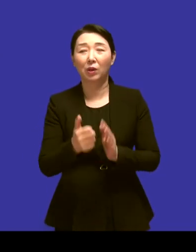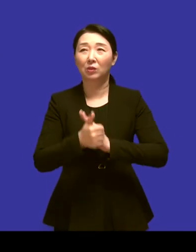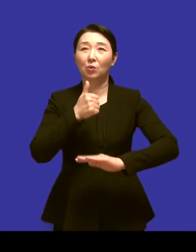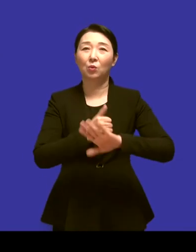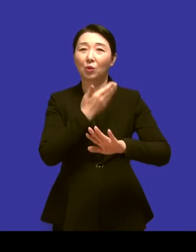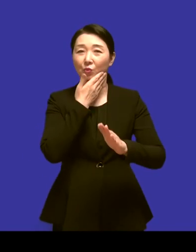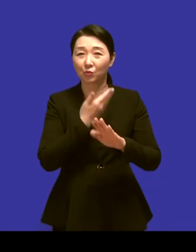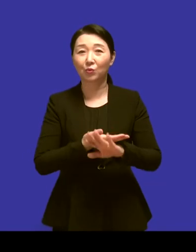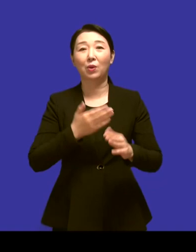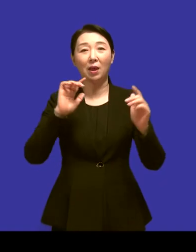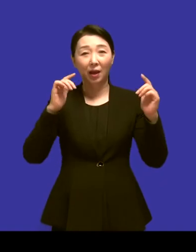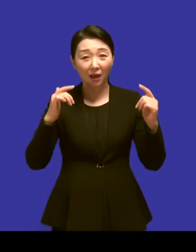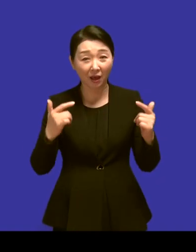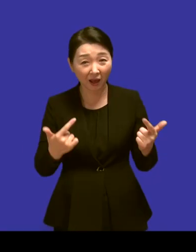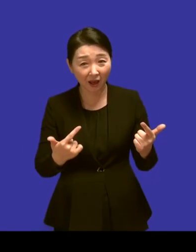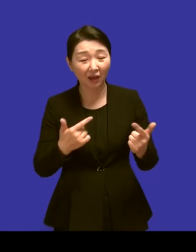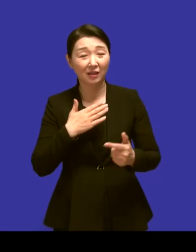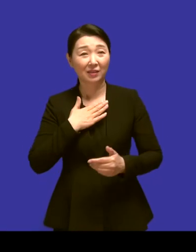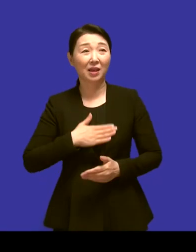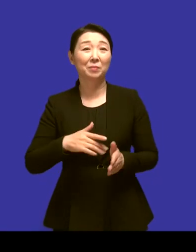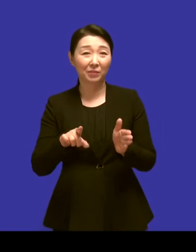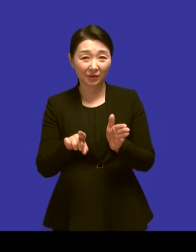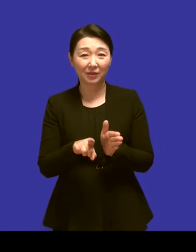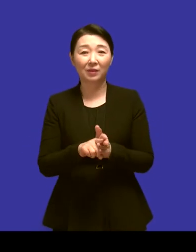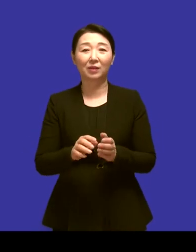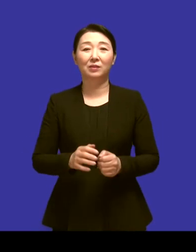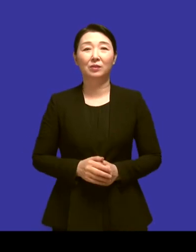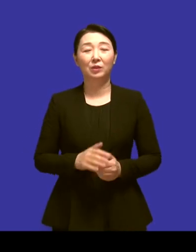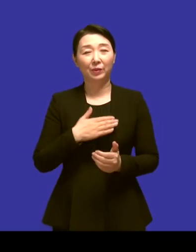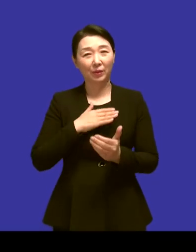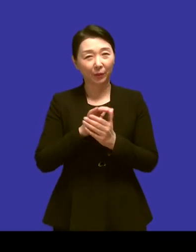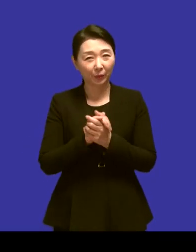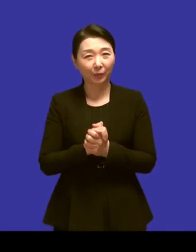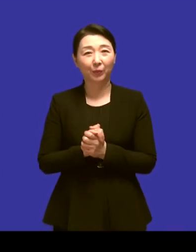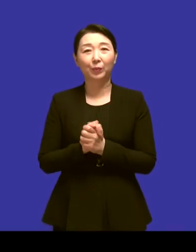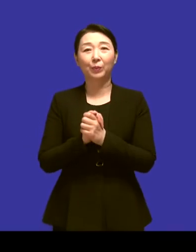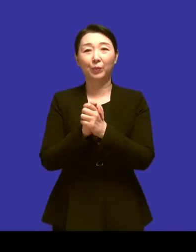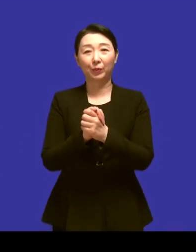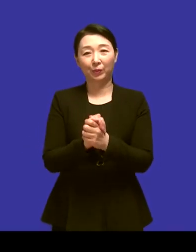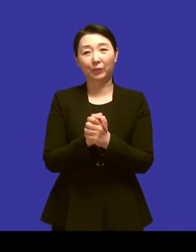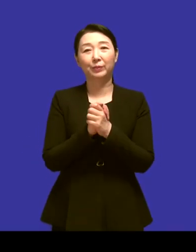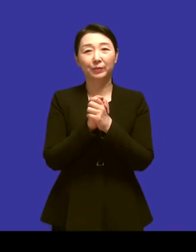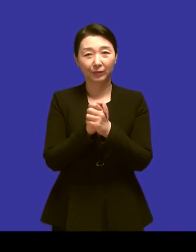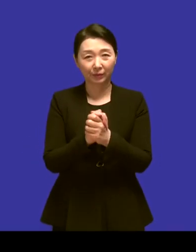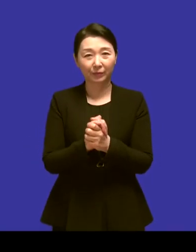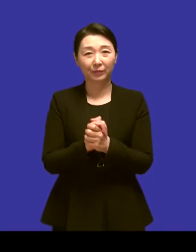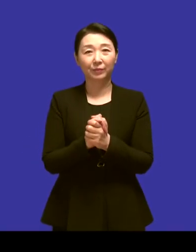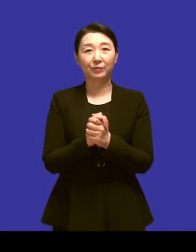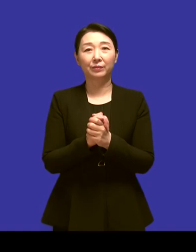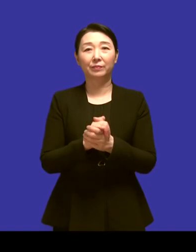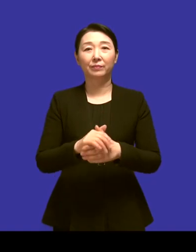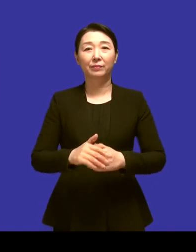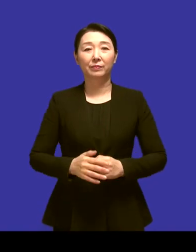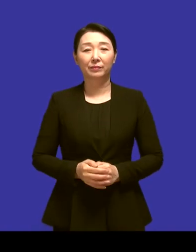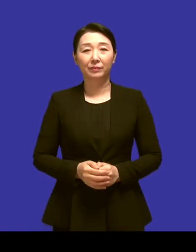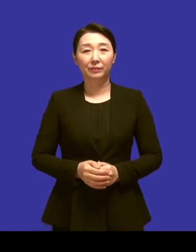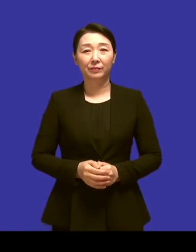성공이 중요한 게 아니란 걸 난 믿어. So I pray, pray, pray, pray,